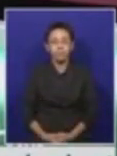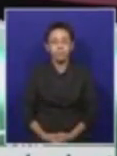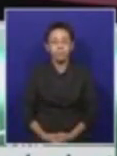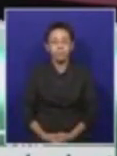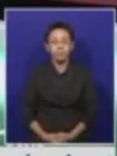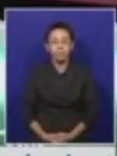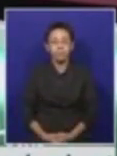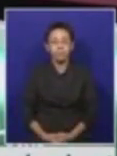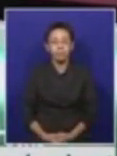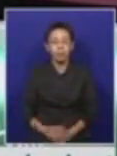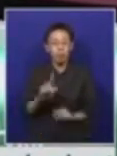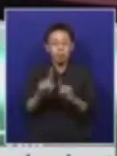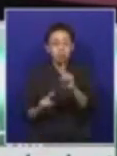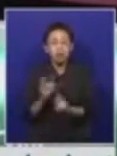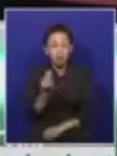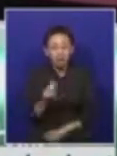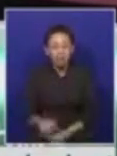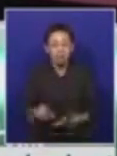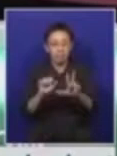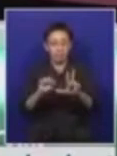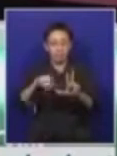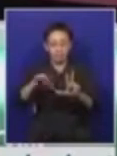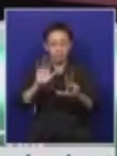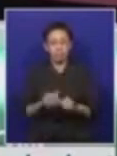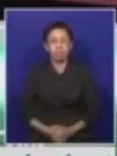ผู้เสียชีวิต 3แสนหัวราย